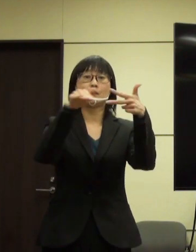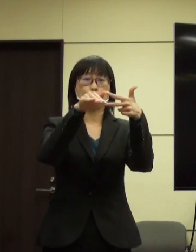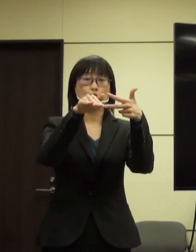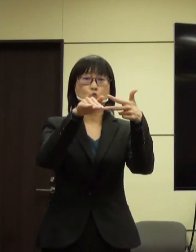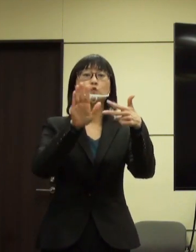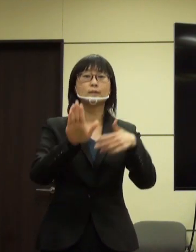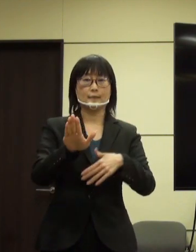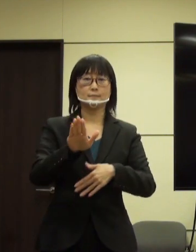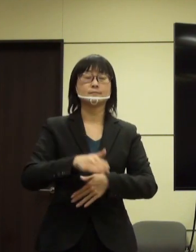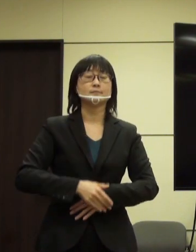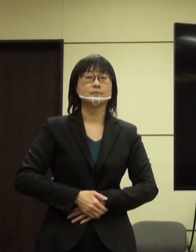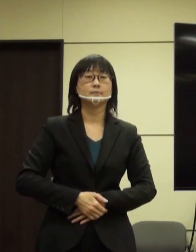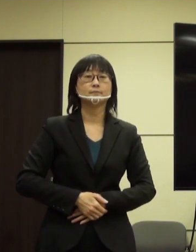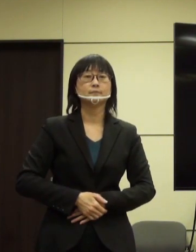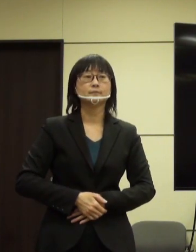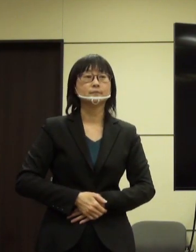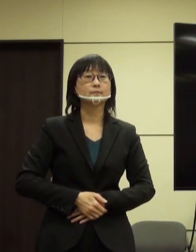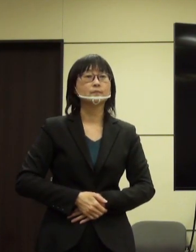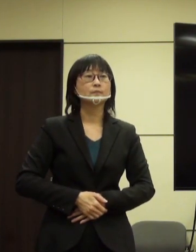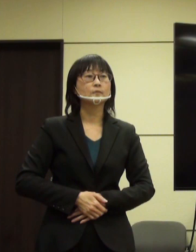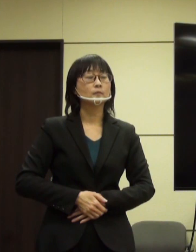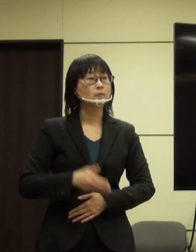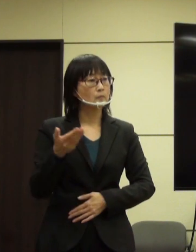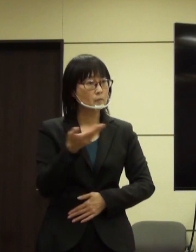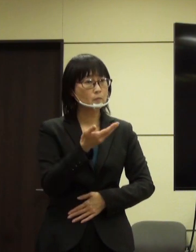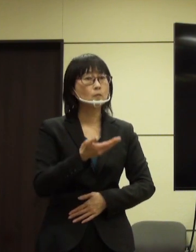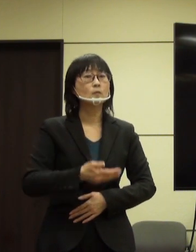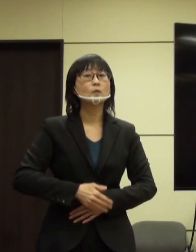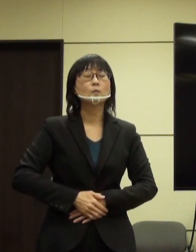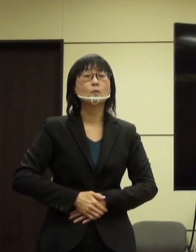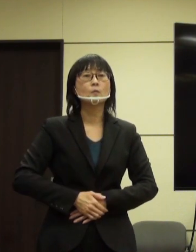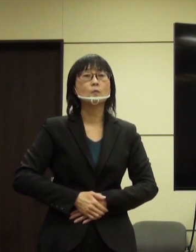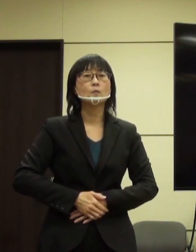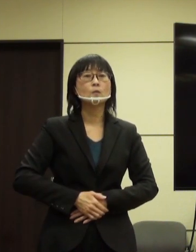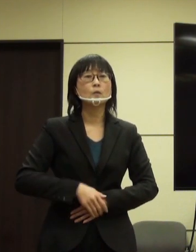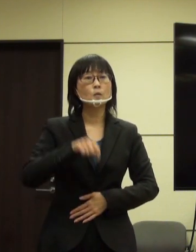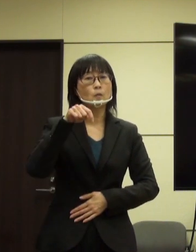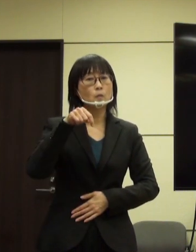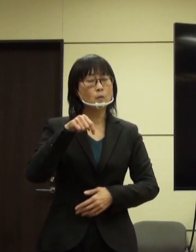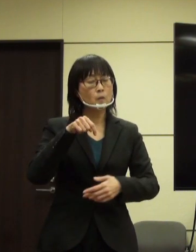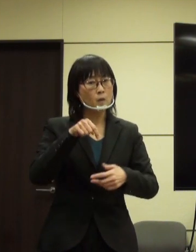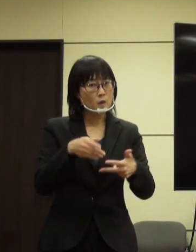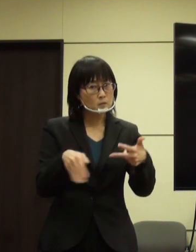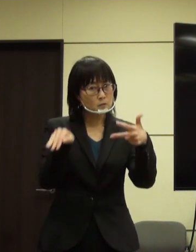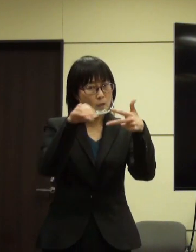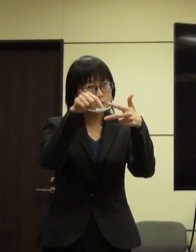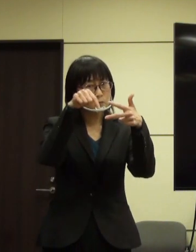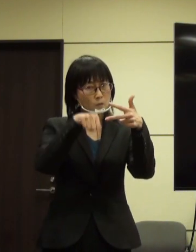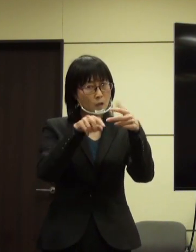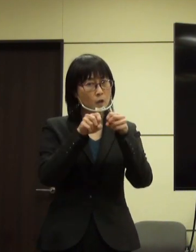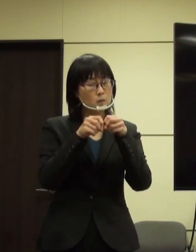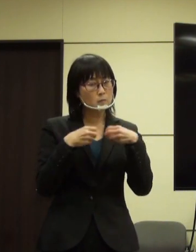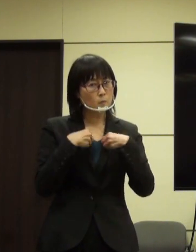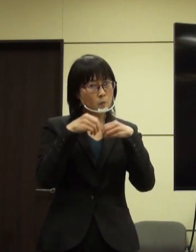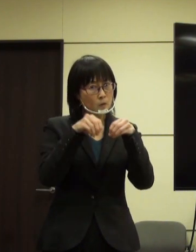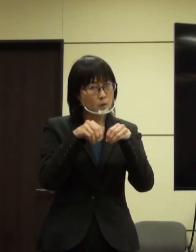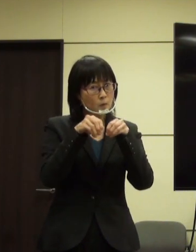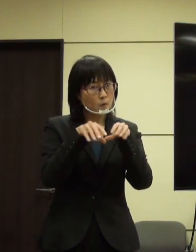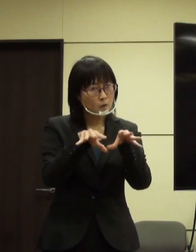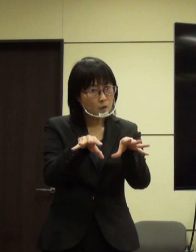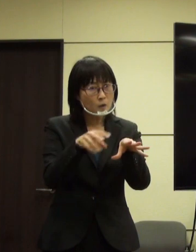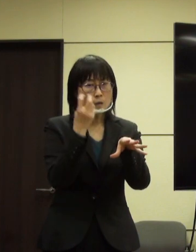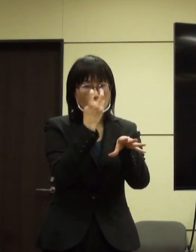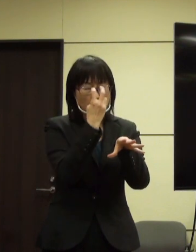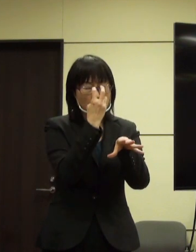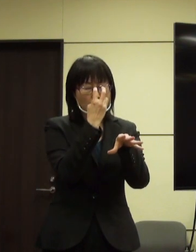ってこれまで先ほどの話を伺いしているとまぁあのこの説明での感染が疑われるとしていろいろ pcr をやら